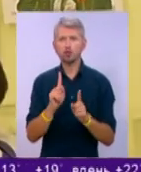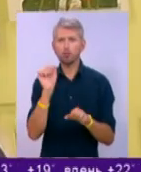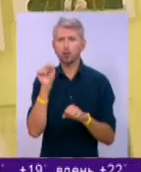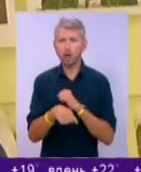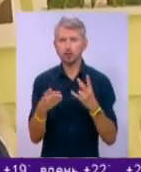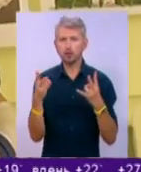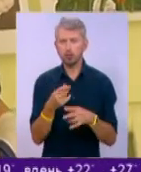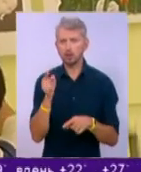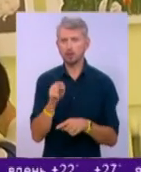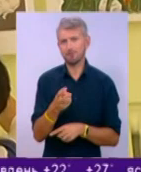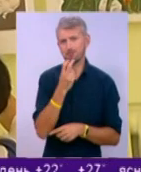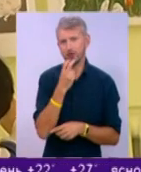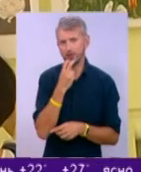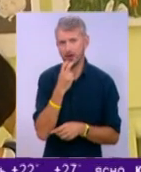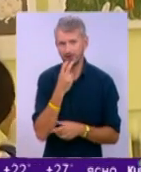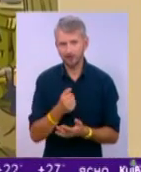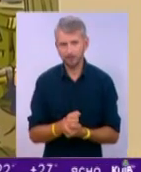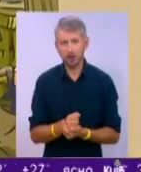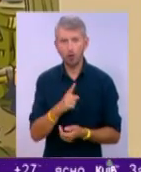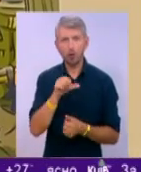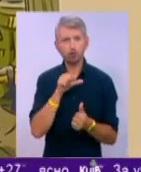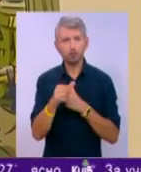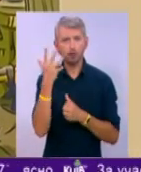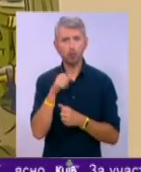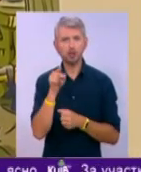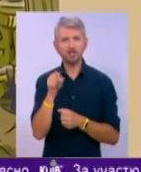здолати, треба над цим посміятися. Особливо, коли